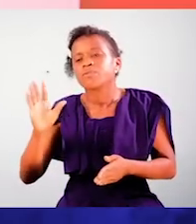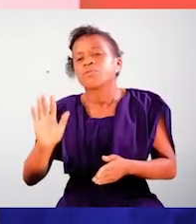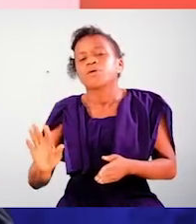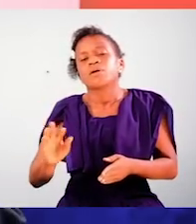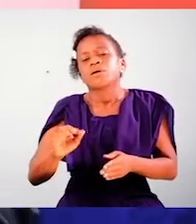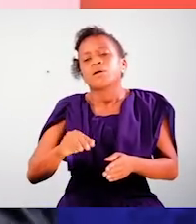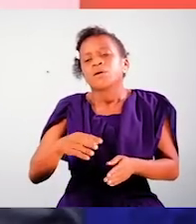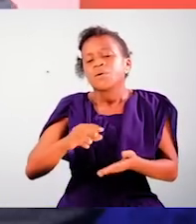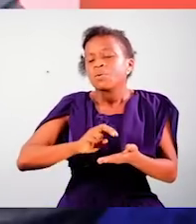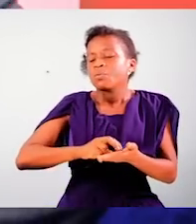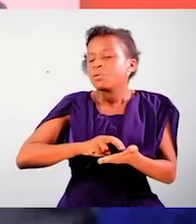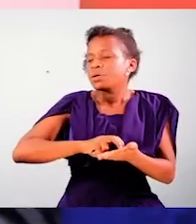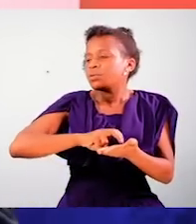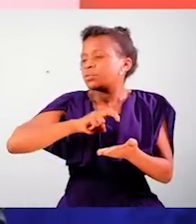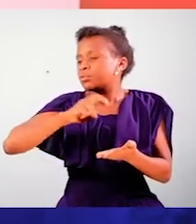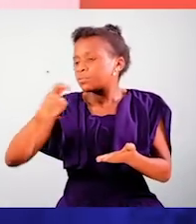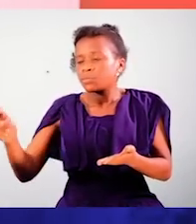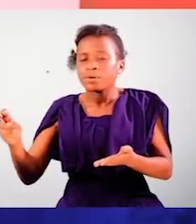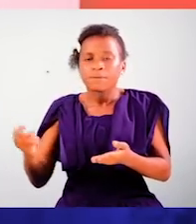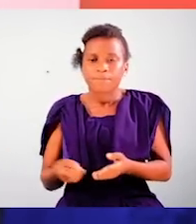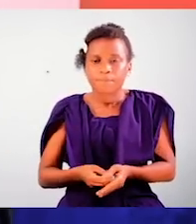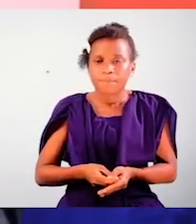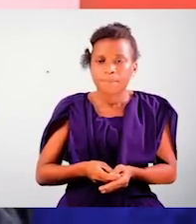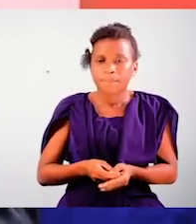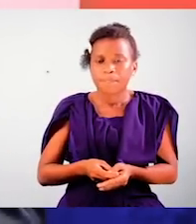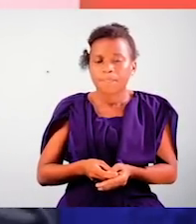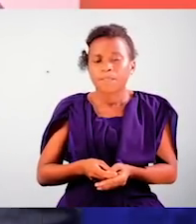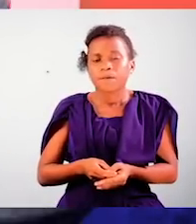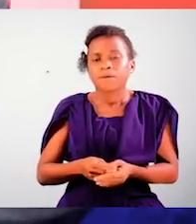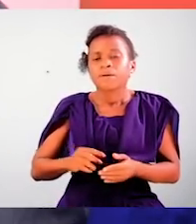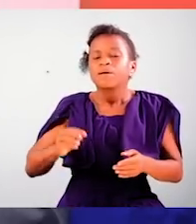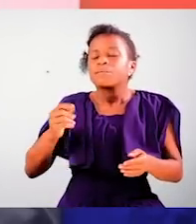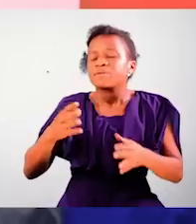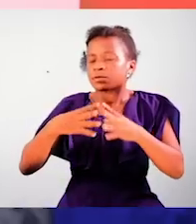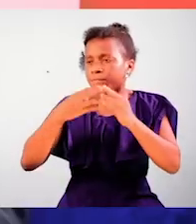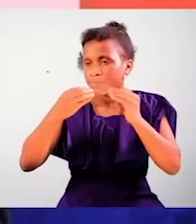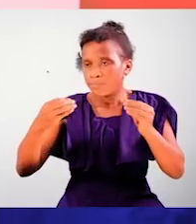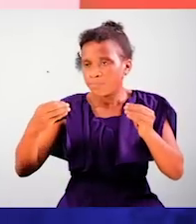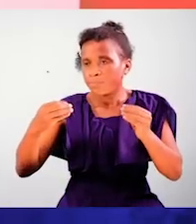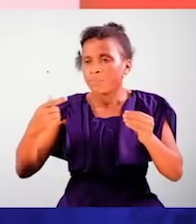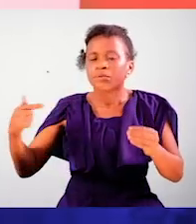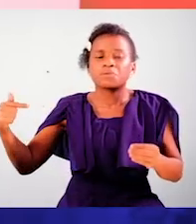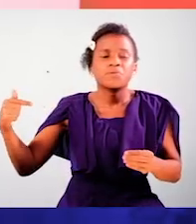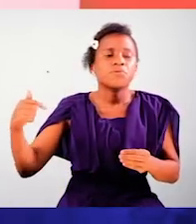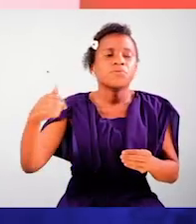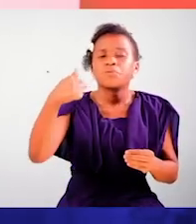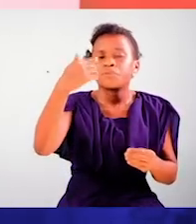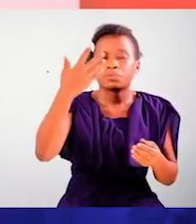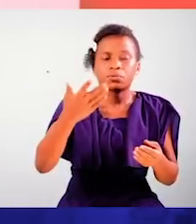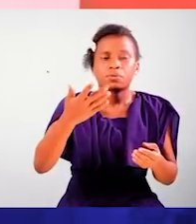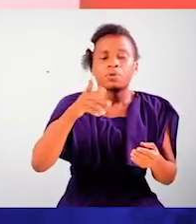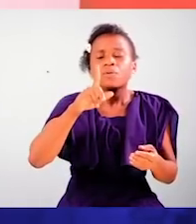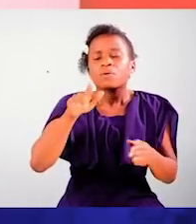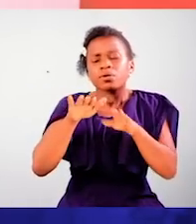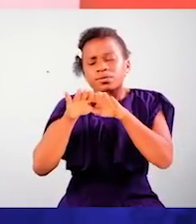pesa. Pesa zilizopotea ni matrilioni ya pesa. Hatuwezi kupoteza watu wakawa salama wako maofisini. Lakini wakiwajibisha